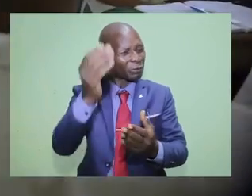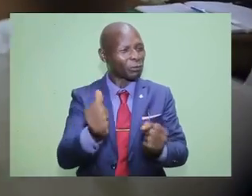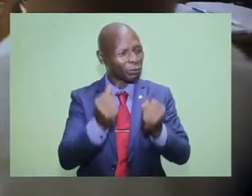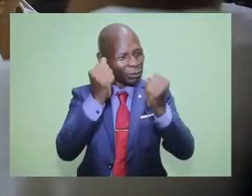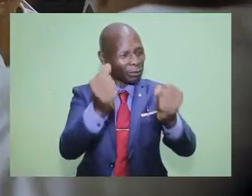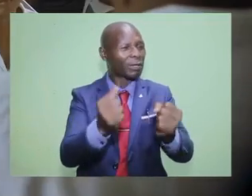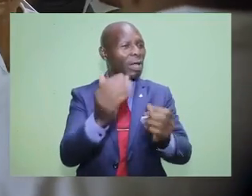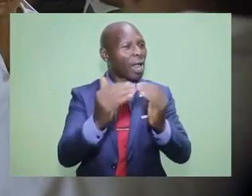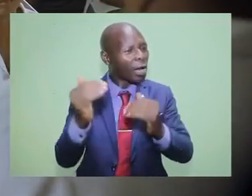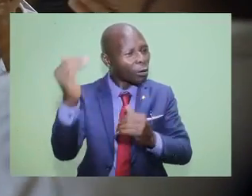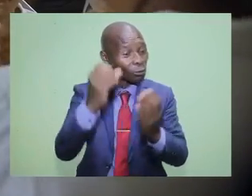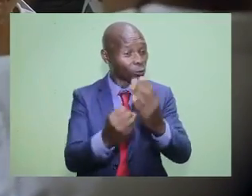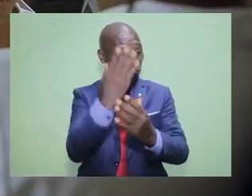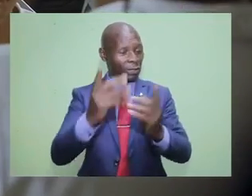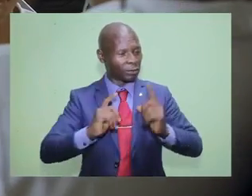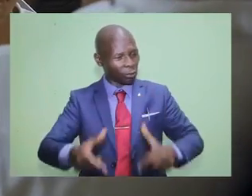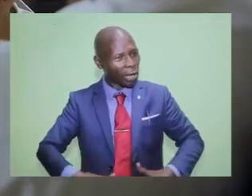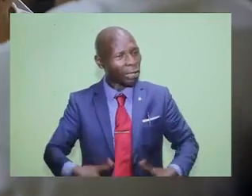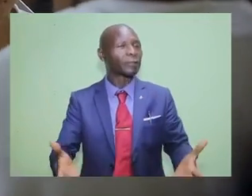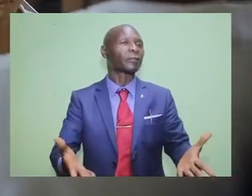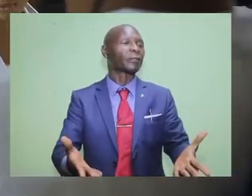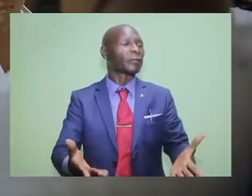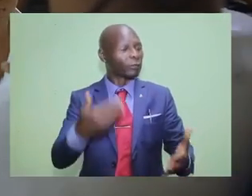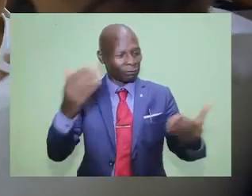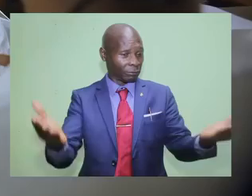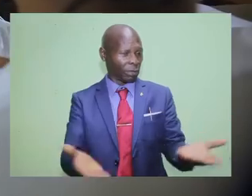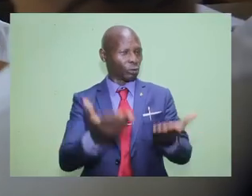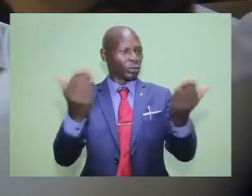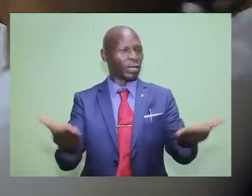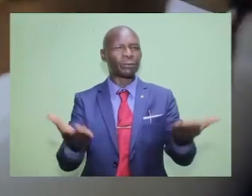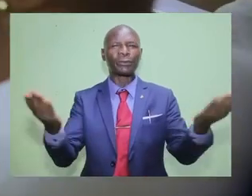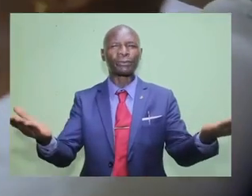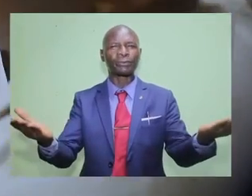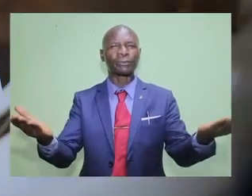puissants à l'aube d'une nouvelle année scolaire pleine d'enthousiasme.